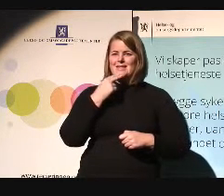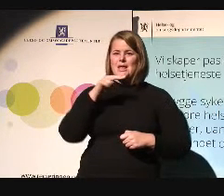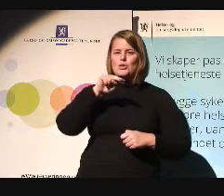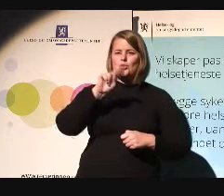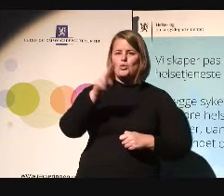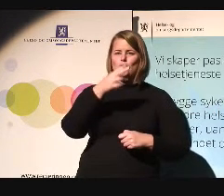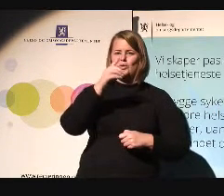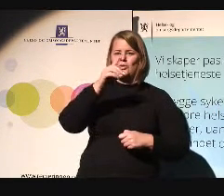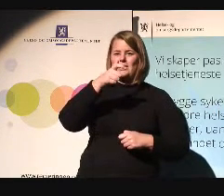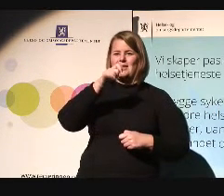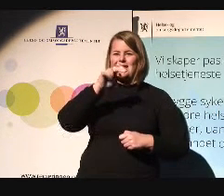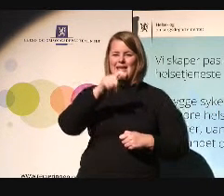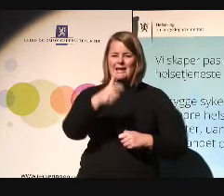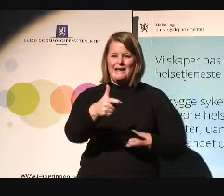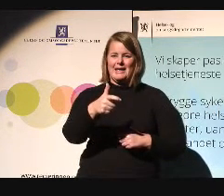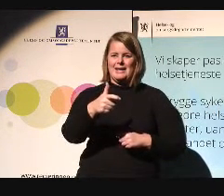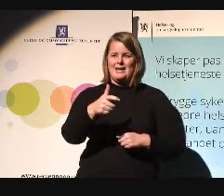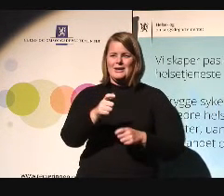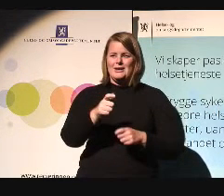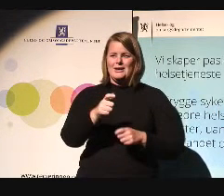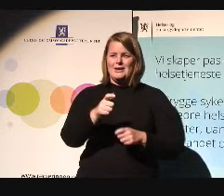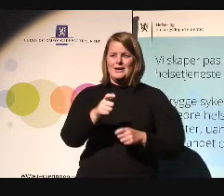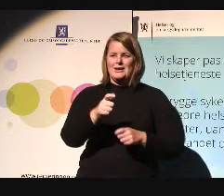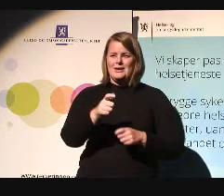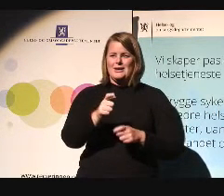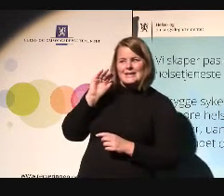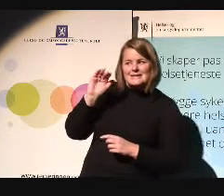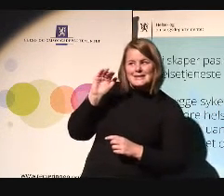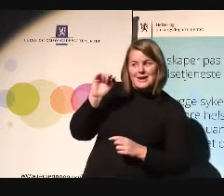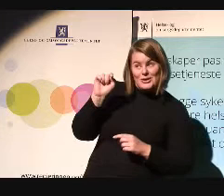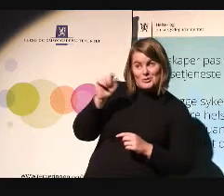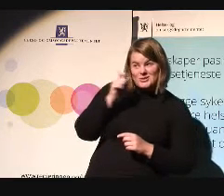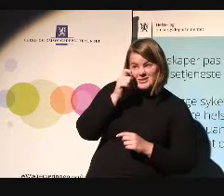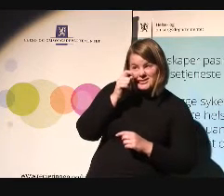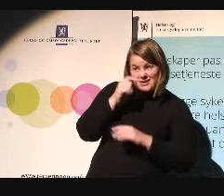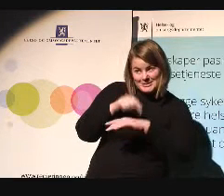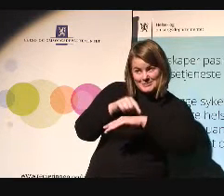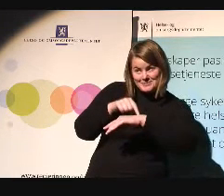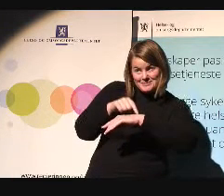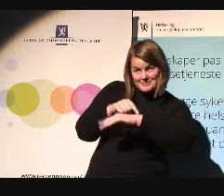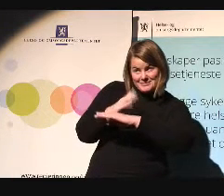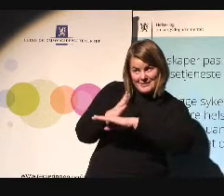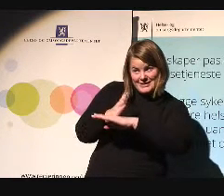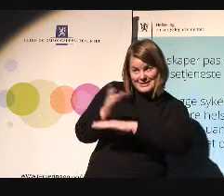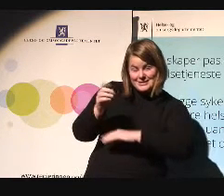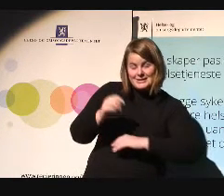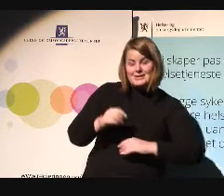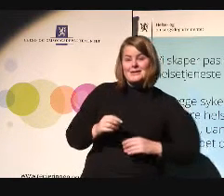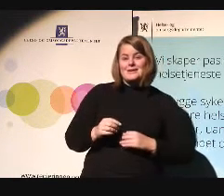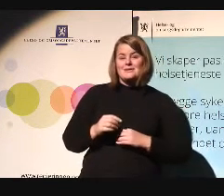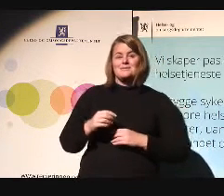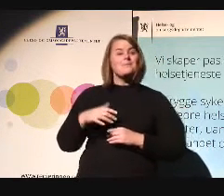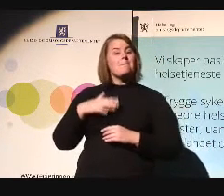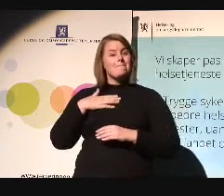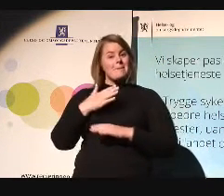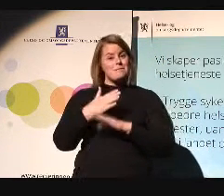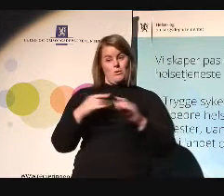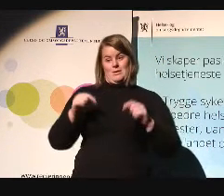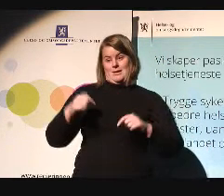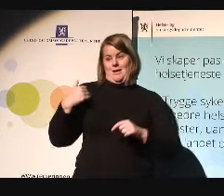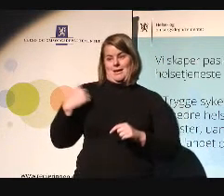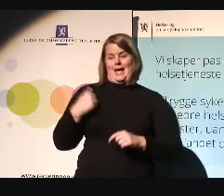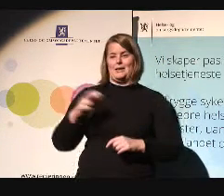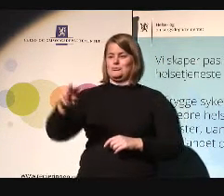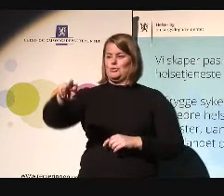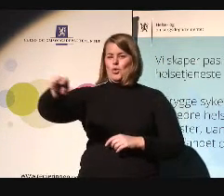og et eller annet snilt signal å prøve å få folk til å skjønne at nå nærmer det seg tiden for å avstå. Det, min måte å gjøre det på I dag har vært å stå